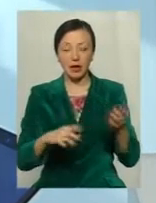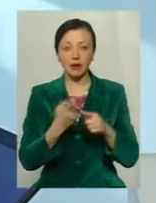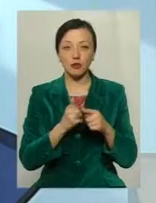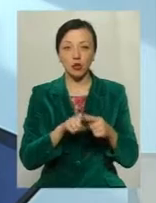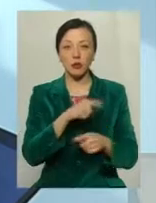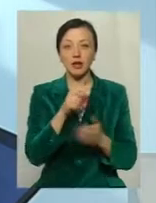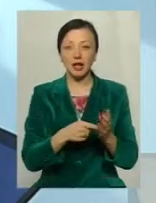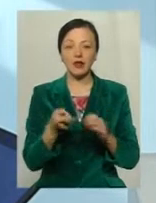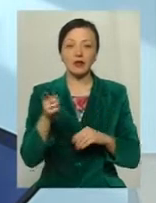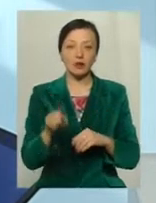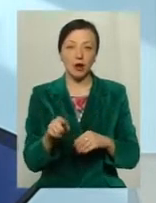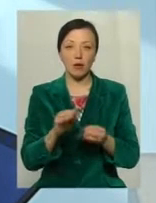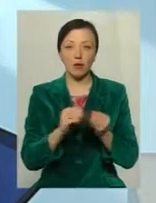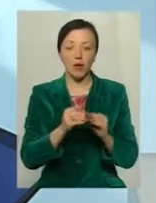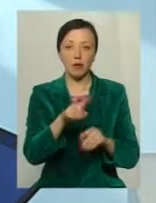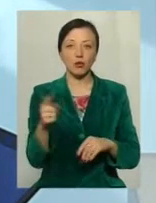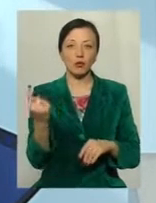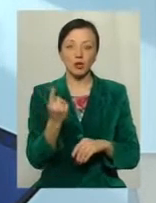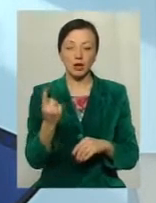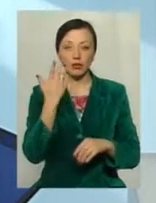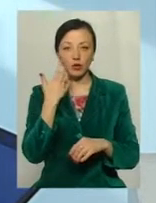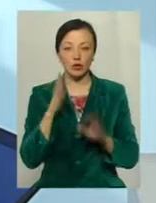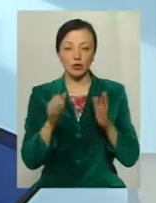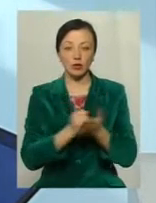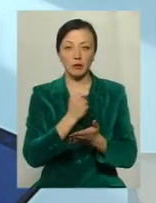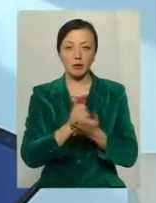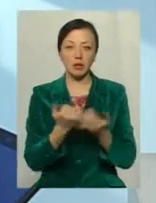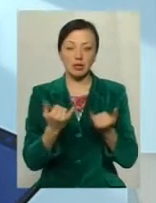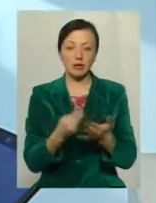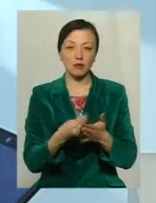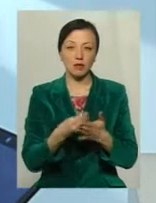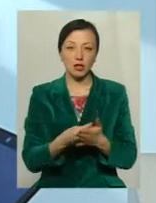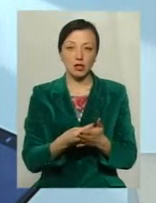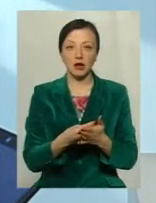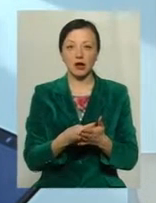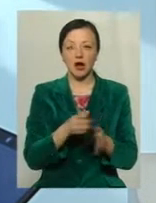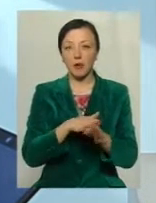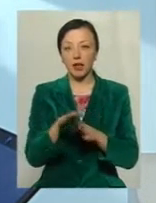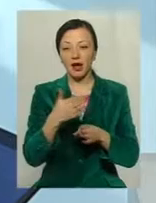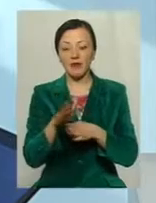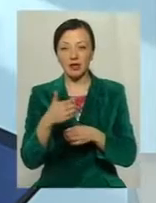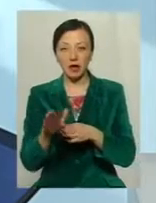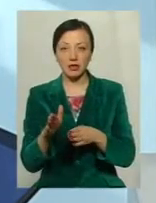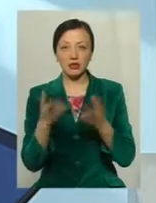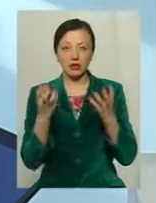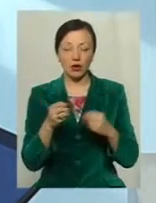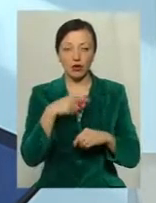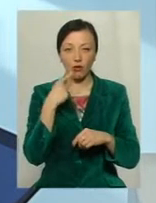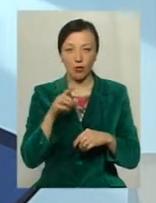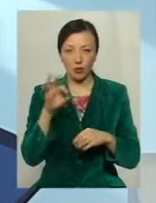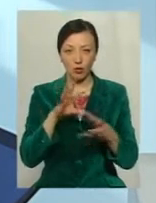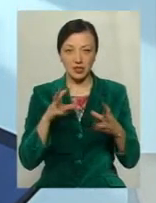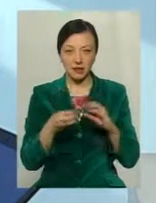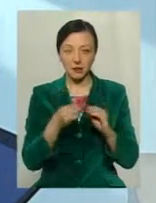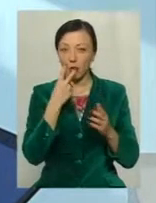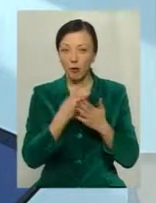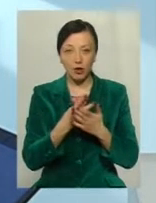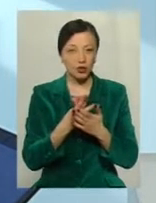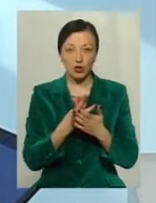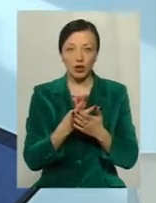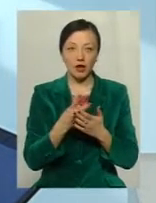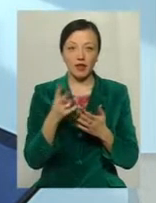так далі. Тобто, грубо говоря, майже більшість коштів цих пішло в нікуди. Це при тому, що в нас, ми ще, я думаю, буде нагода сказати, який в нас